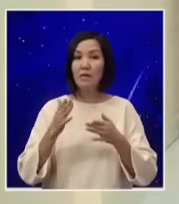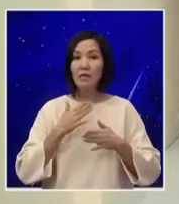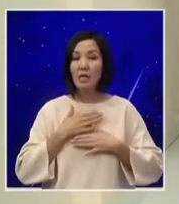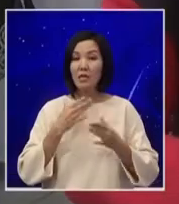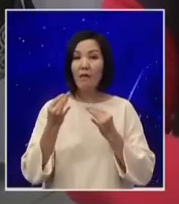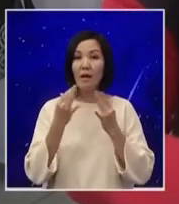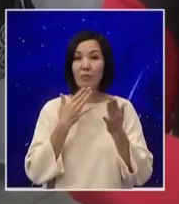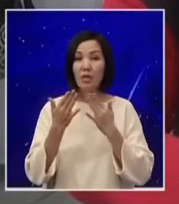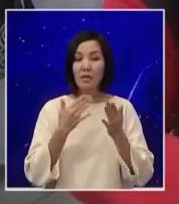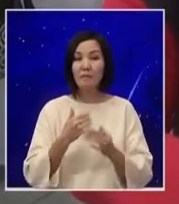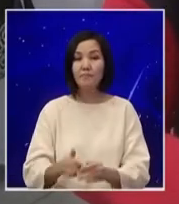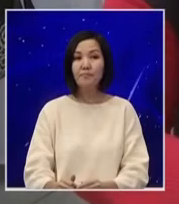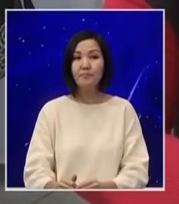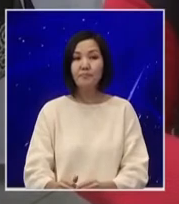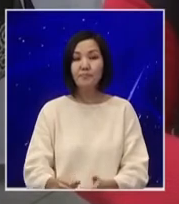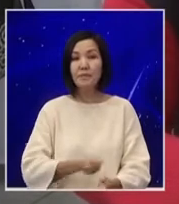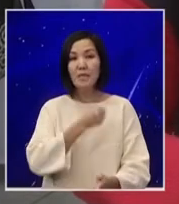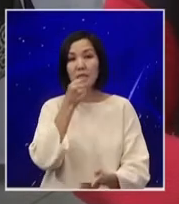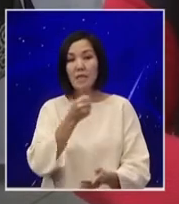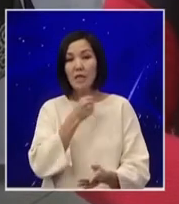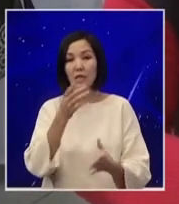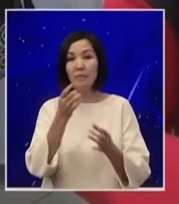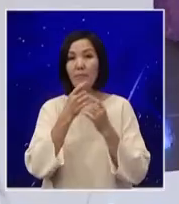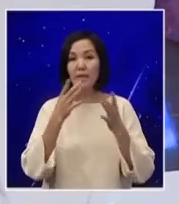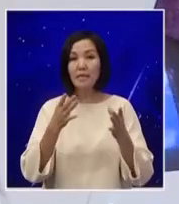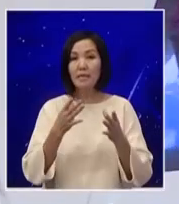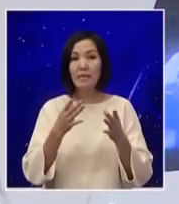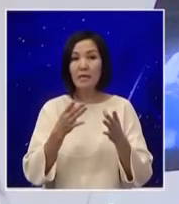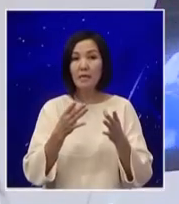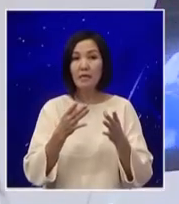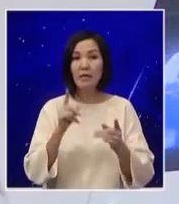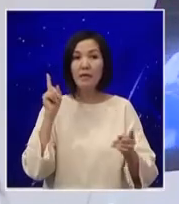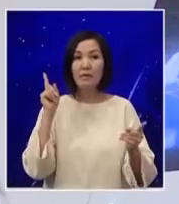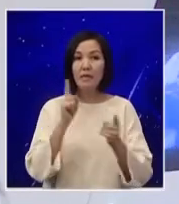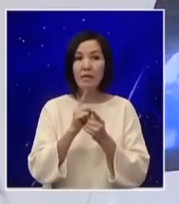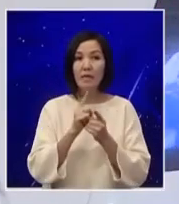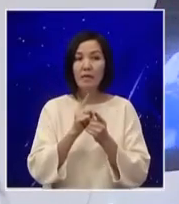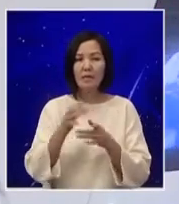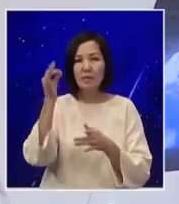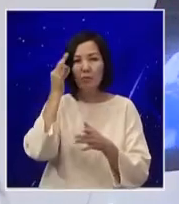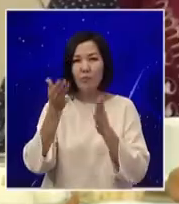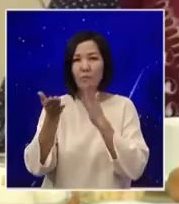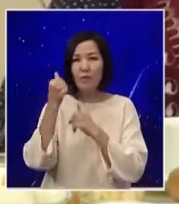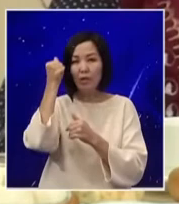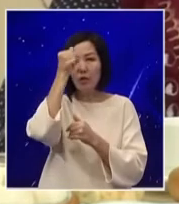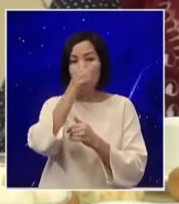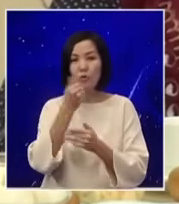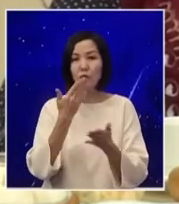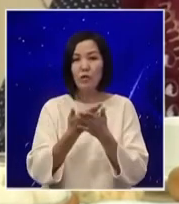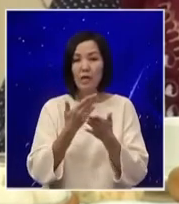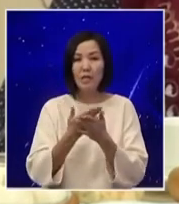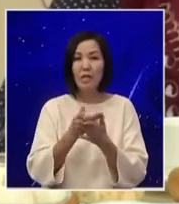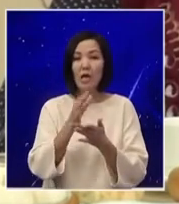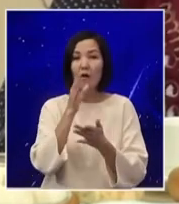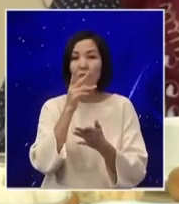общения и представителей старшего поколения этот праздник замечательный повод встретиться вспомнить былые годы и еще раз доказать что возраст